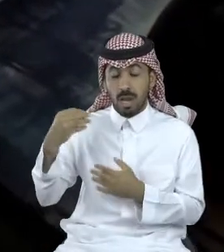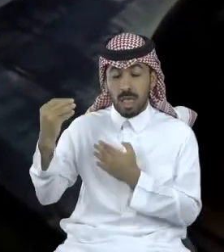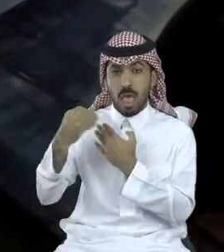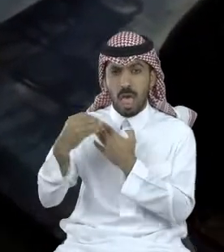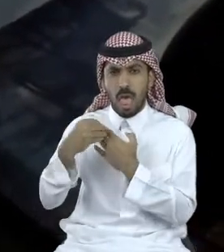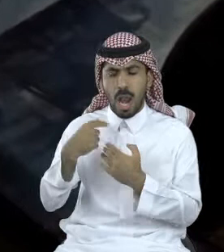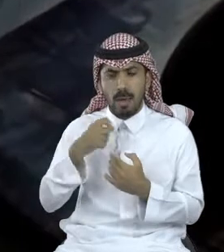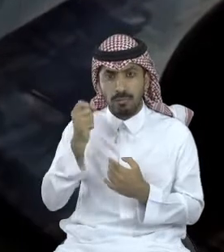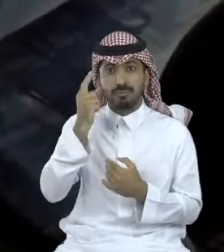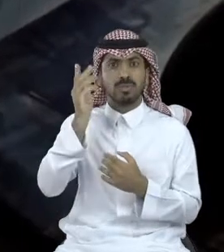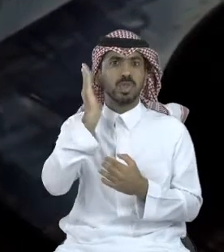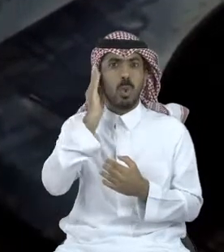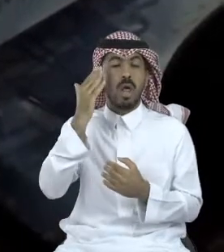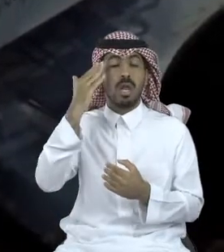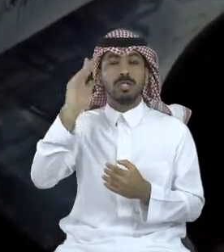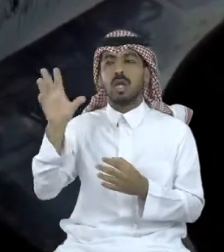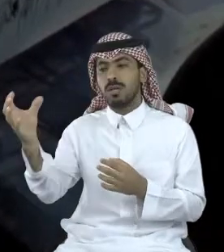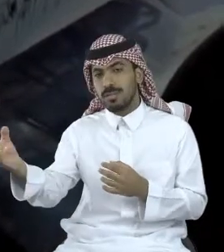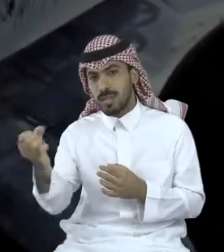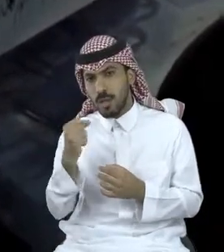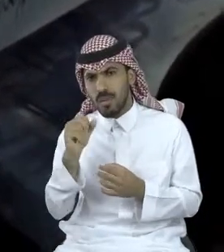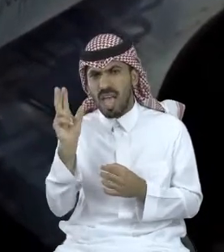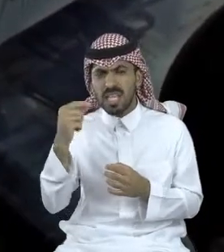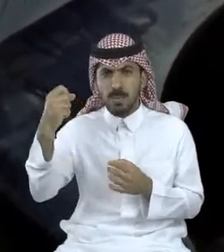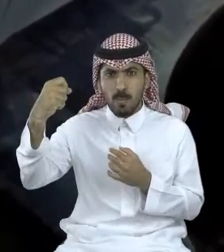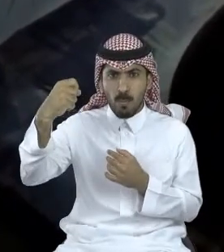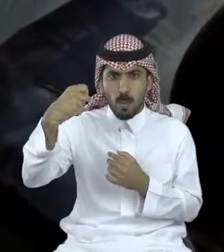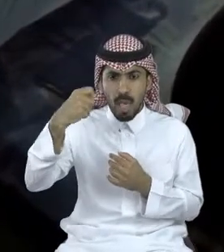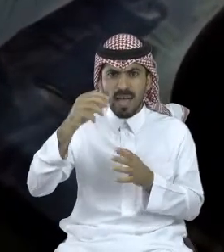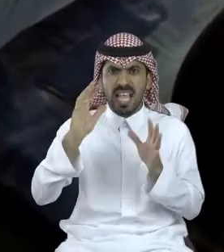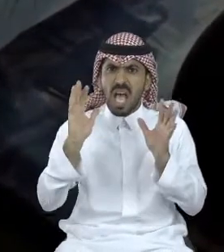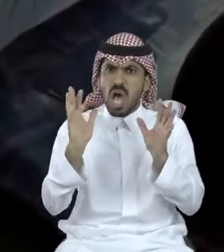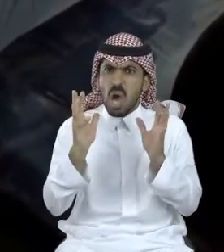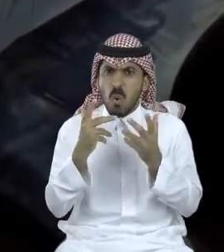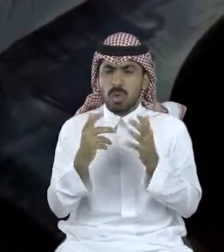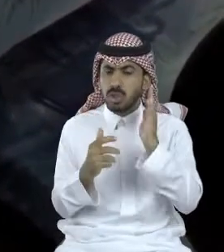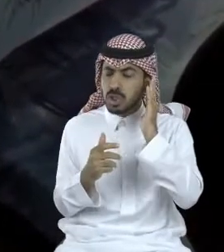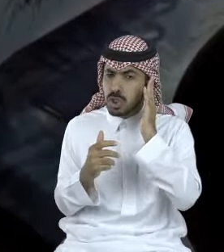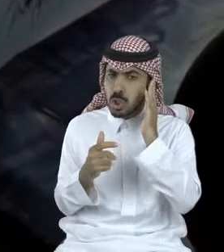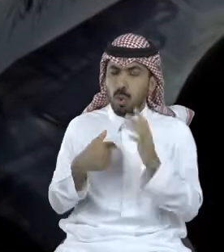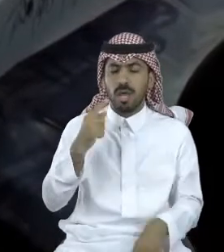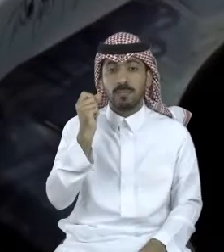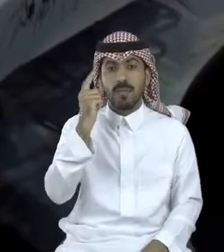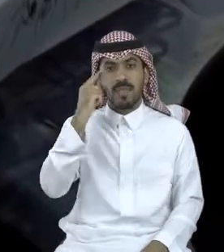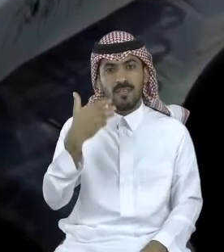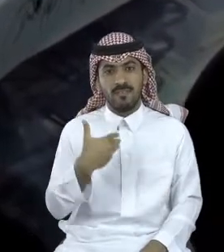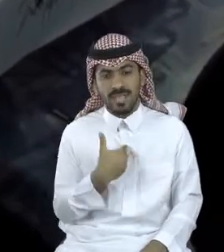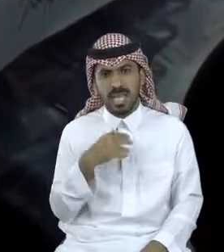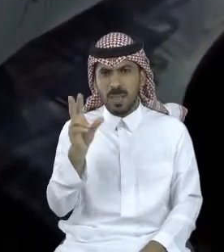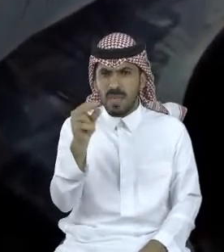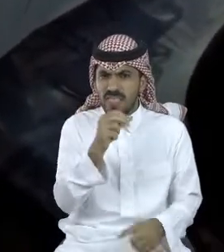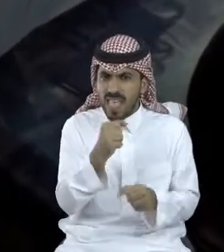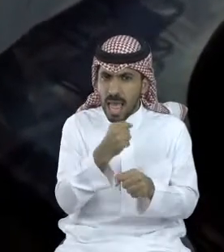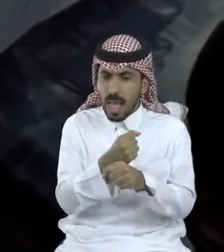الجوالي مو معي وأروح أخذه. incoming call لما يجيني مكالمات برضه حيصير في تنبيه على نفس السمارت باند وهذا يقدر أحطه. في عندكم برضو